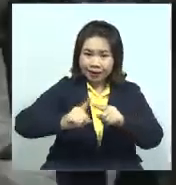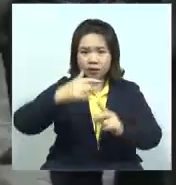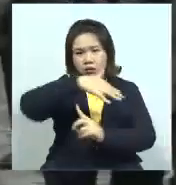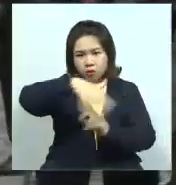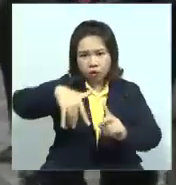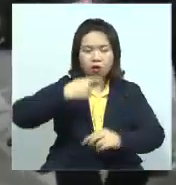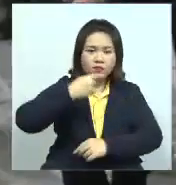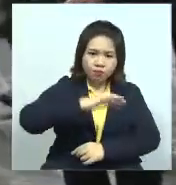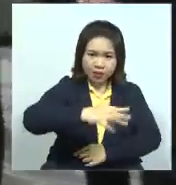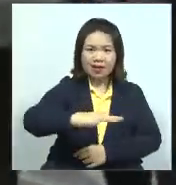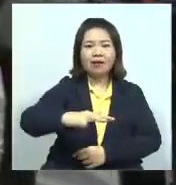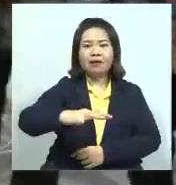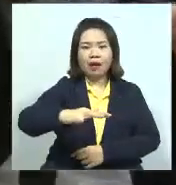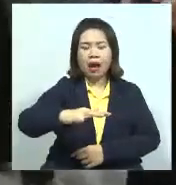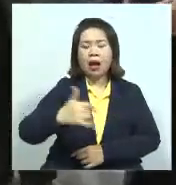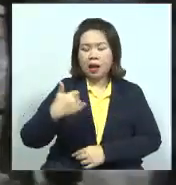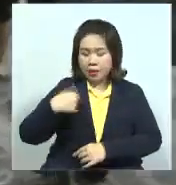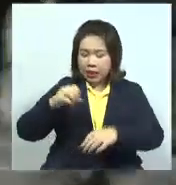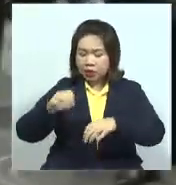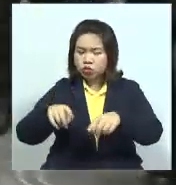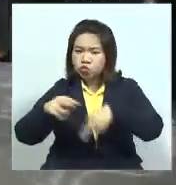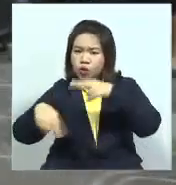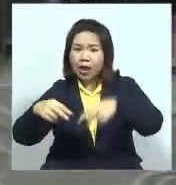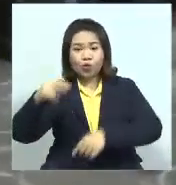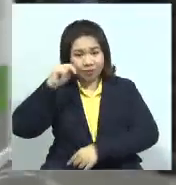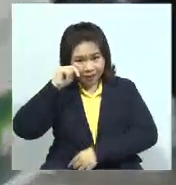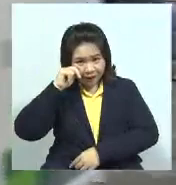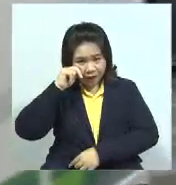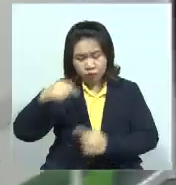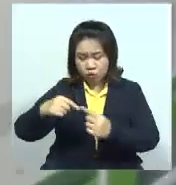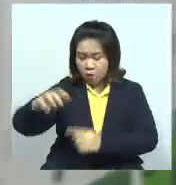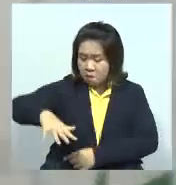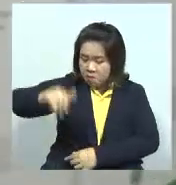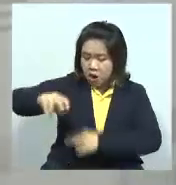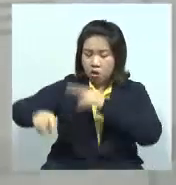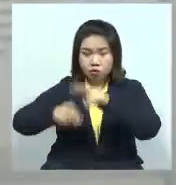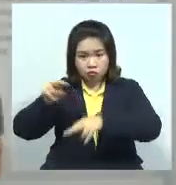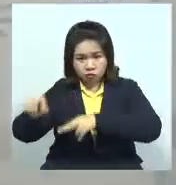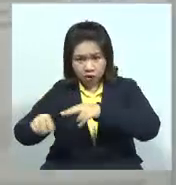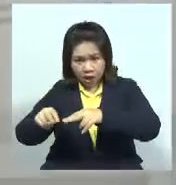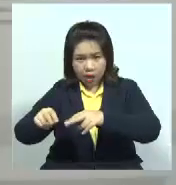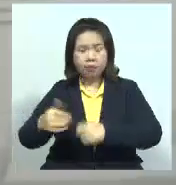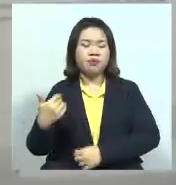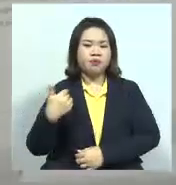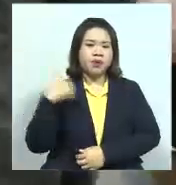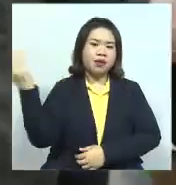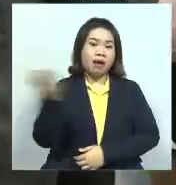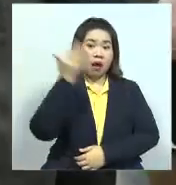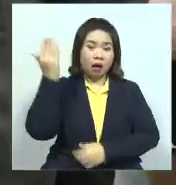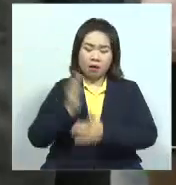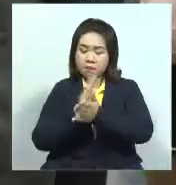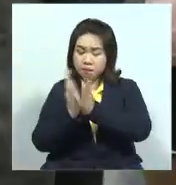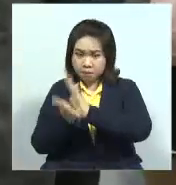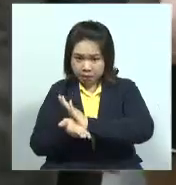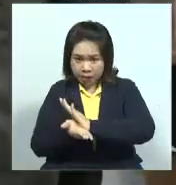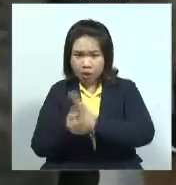แวดล้อมทางทะเลและชายฝั่งจัดการทรัพยากรน้ำสิ่งแวดล้อมเมืองที่ยั่งยืนการเปลี่ยนแปลงสภาพภูมิอากาศการ